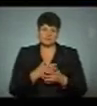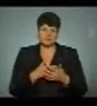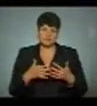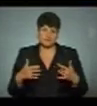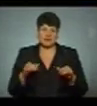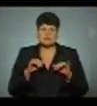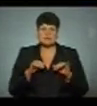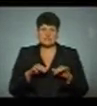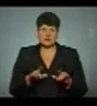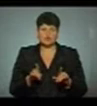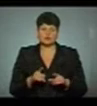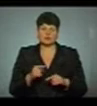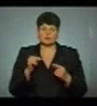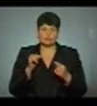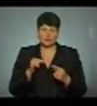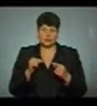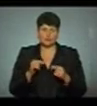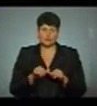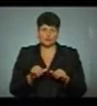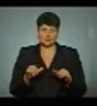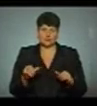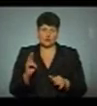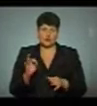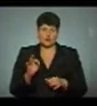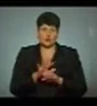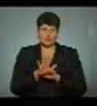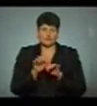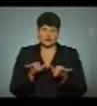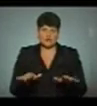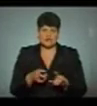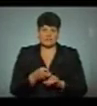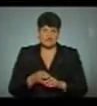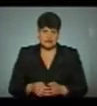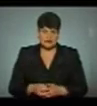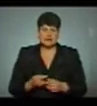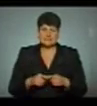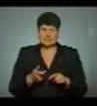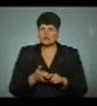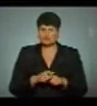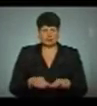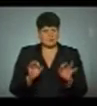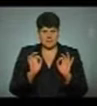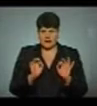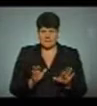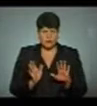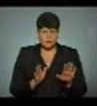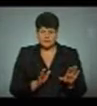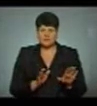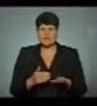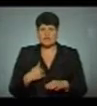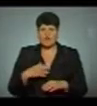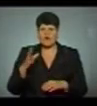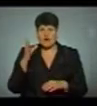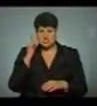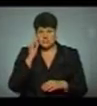заходів щодо запобігання розповсюдження коронавірусної інфекції. Це дуже правильно, і я